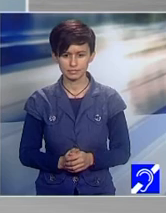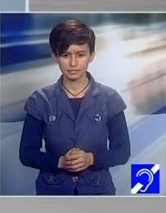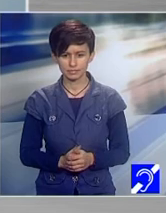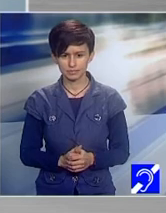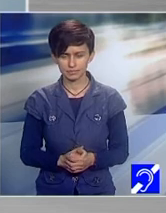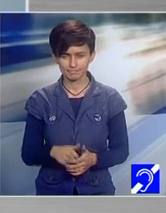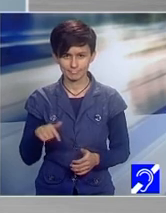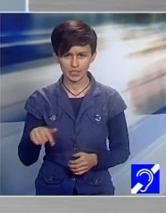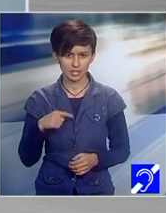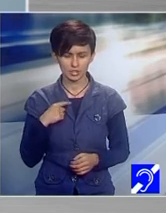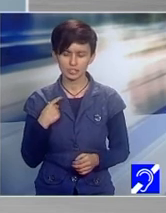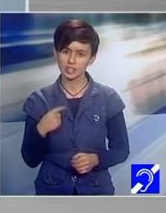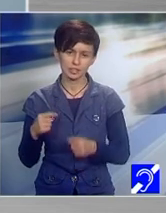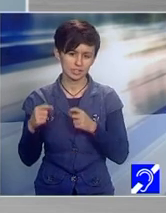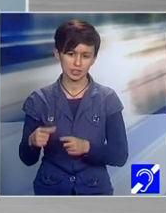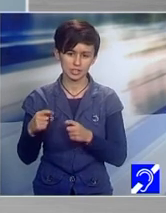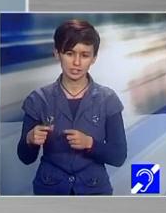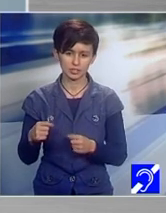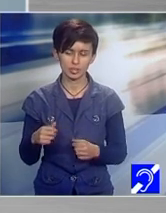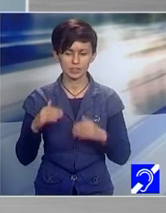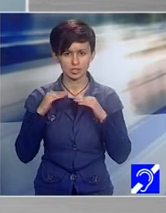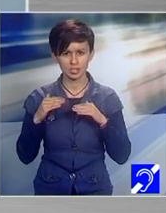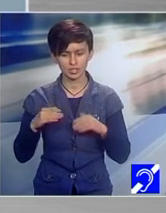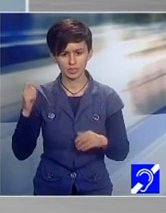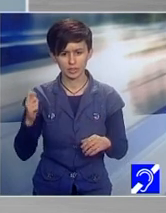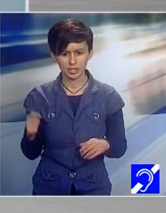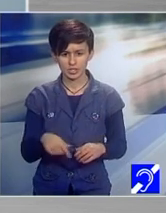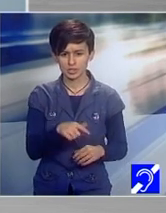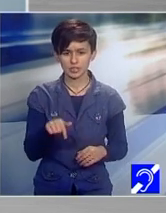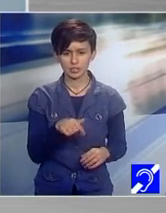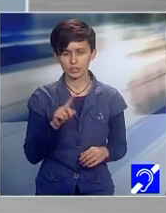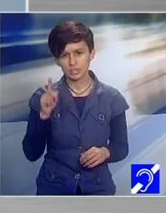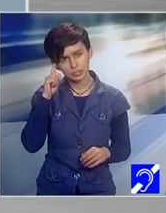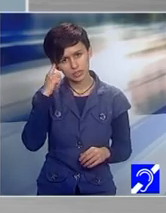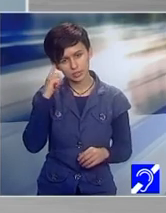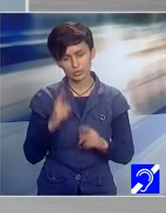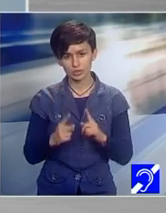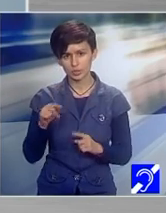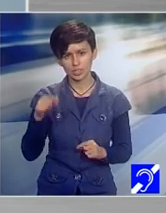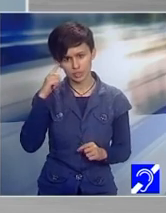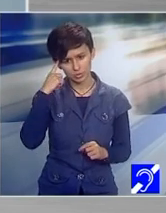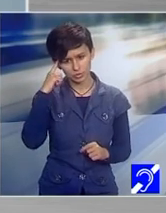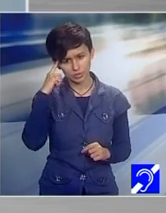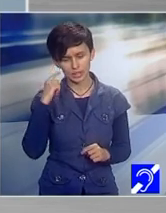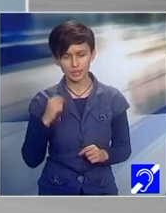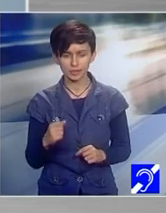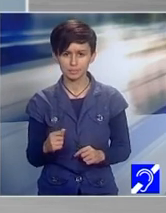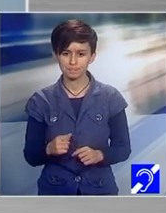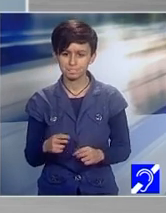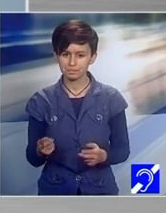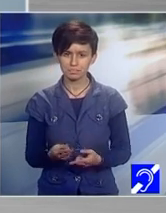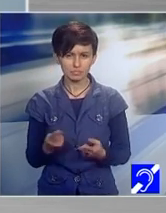Deci cam aceasta este situația la nivelul țării noastre și nu știu dacă tu știai, am dat o căutare